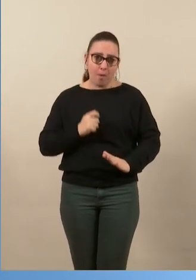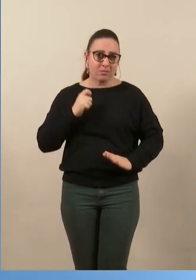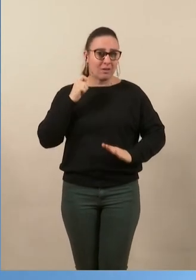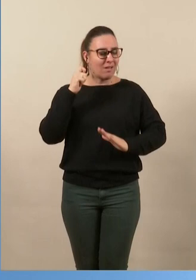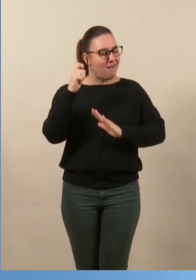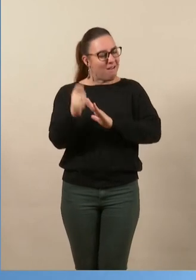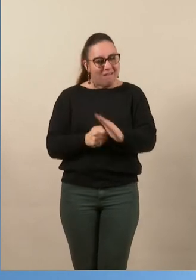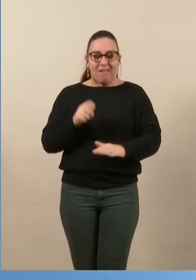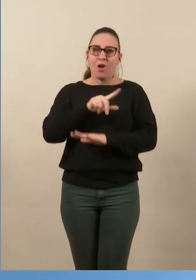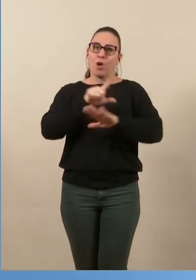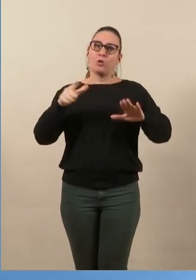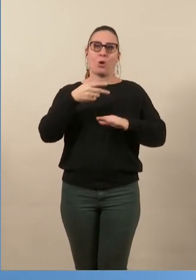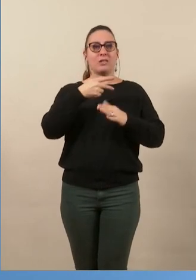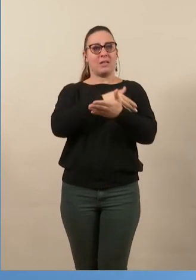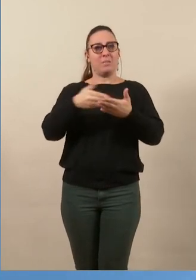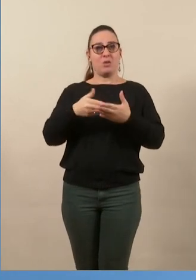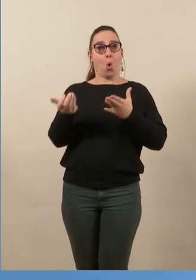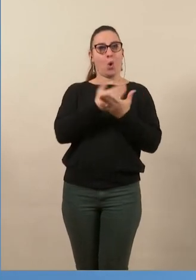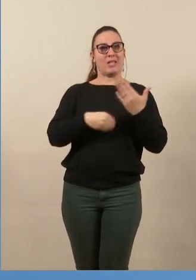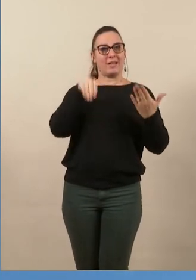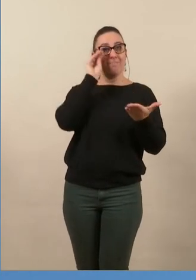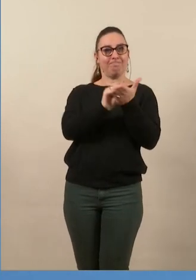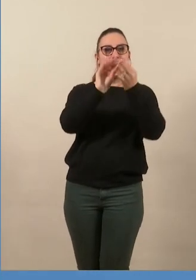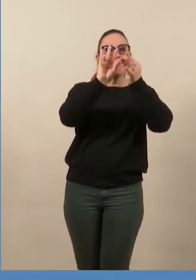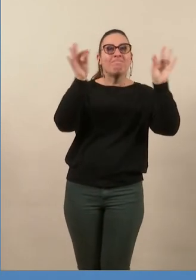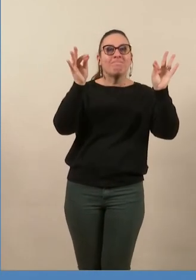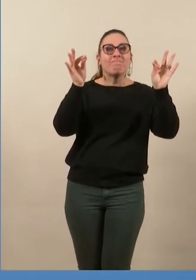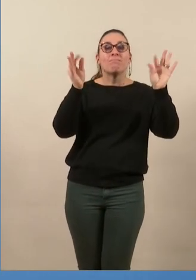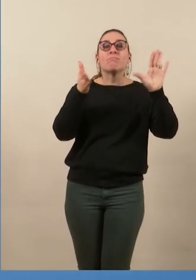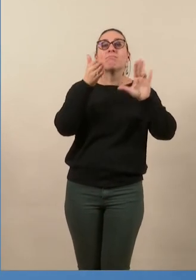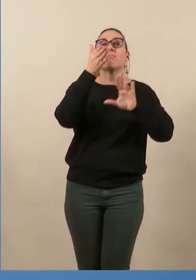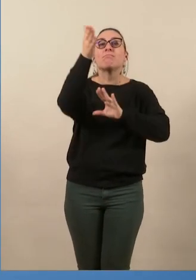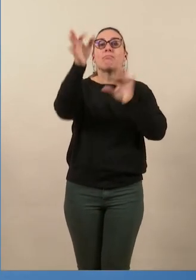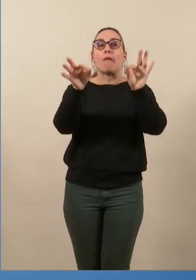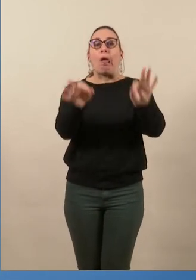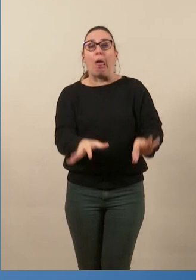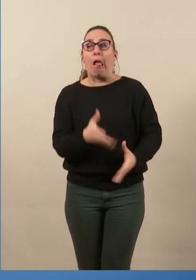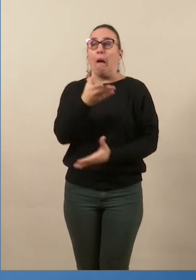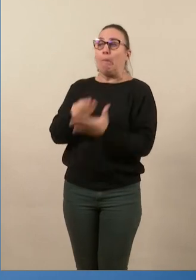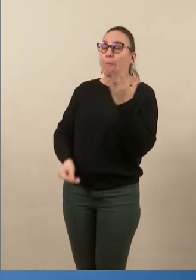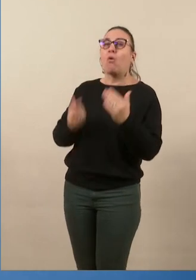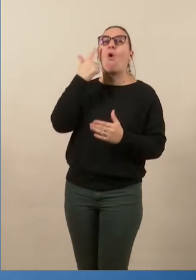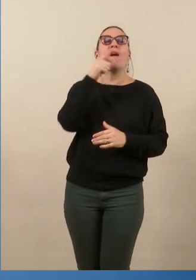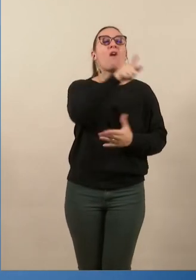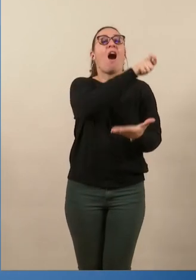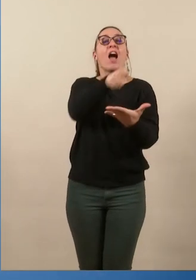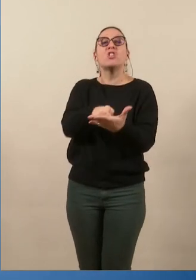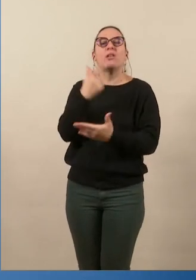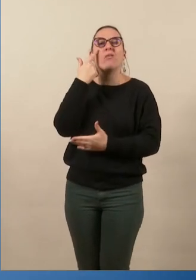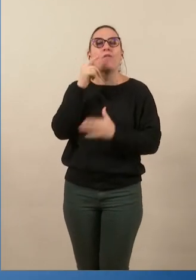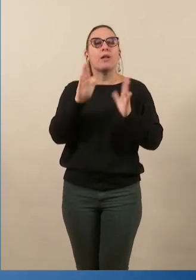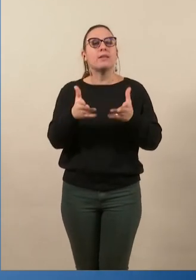avoir ces 37 millions inscrits en recette et ils vont certainement encore manquer je ne sais pas nous verrons ce que décidera l'acheteur deuxème